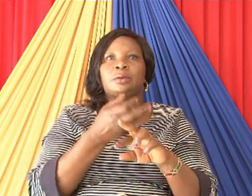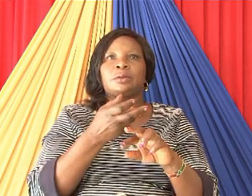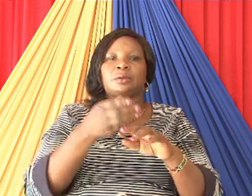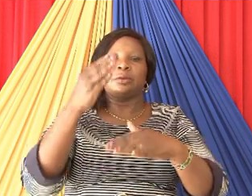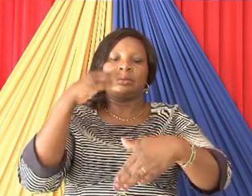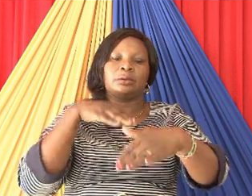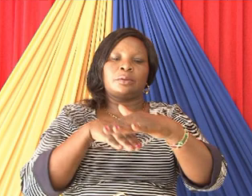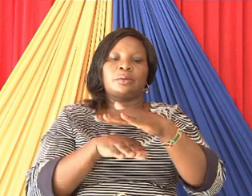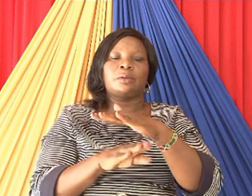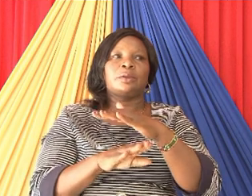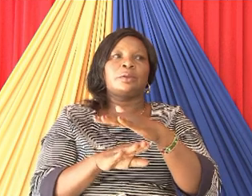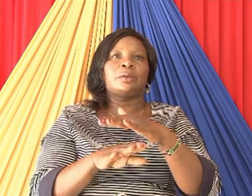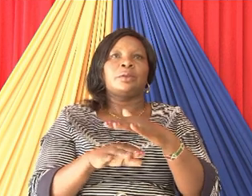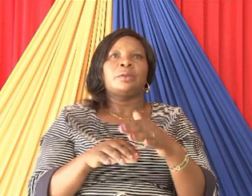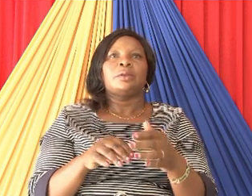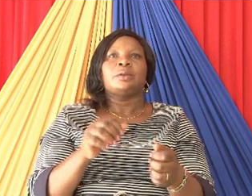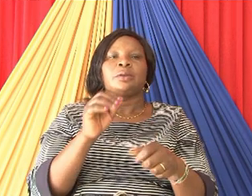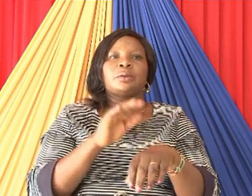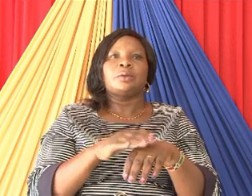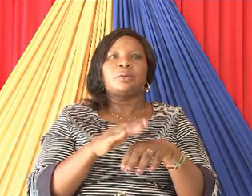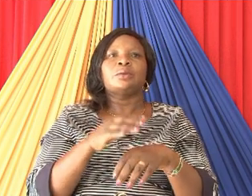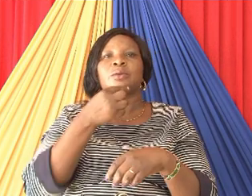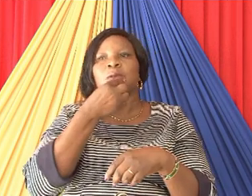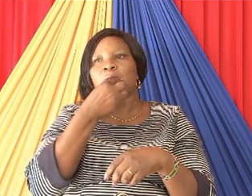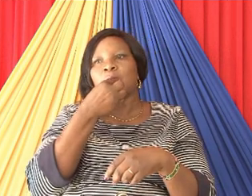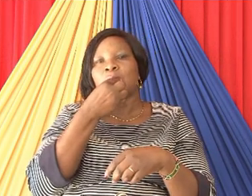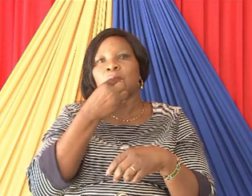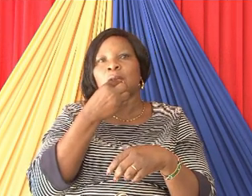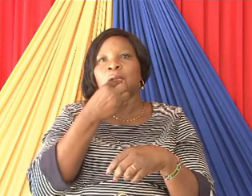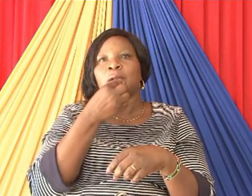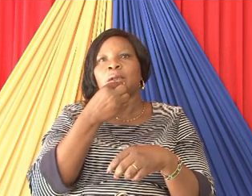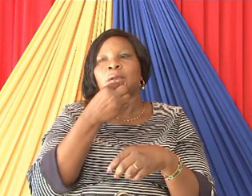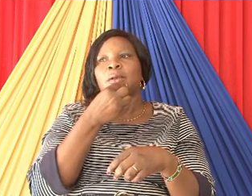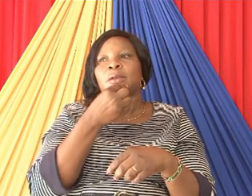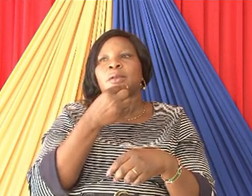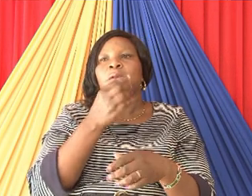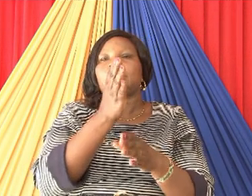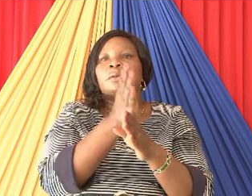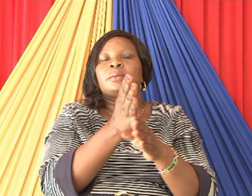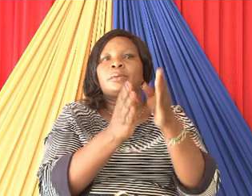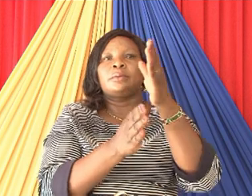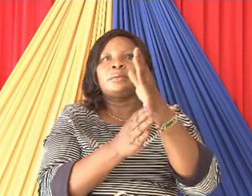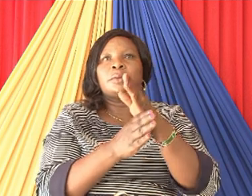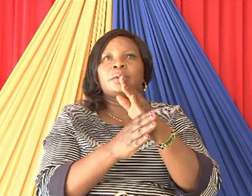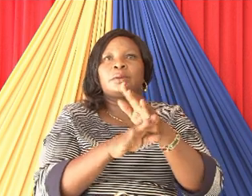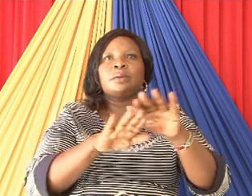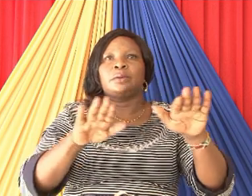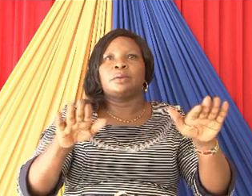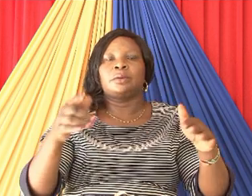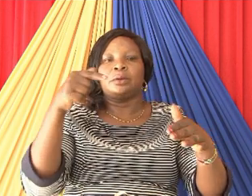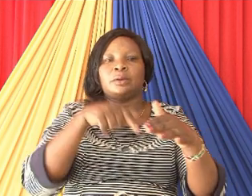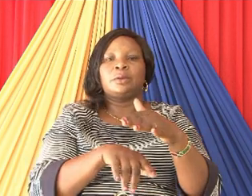yake mzabibu ulio mzuri. Akajenga mnara katika katikati yake.